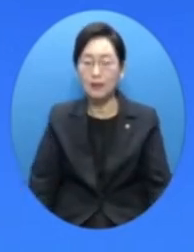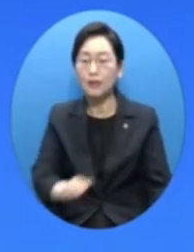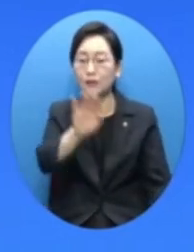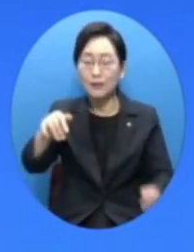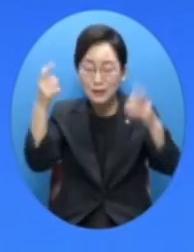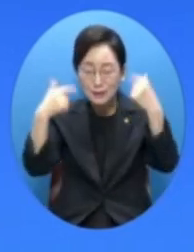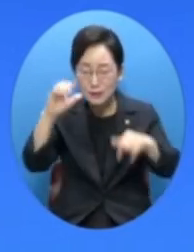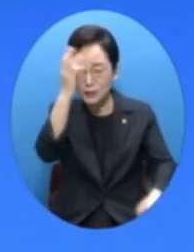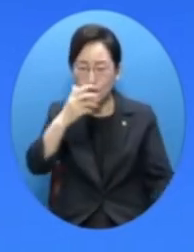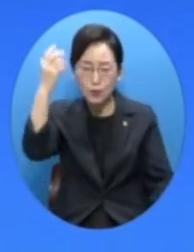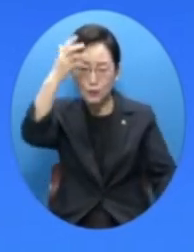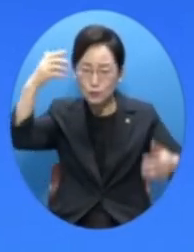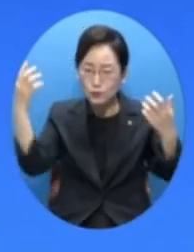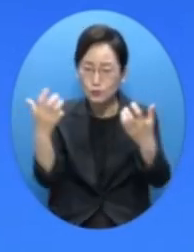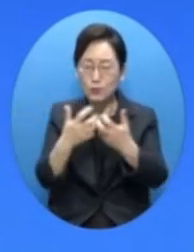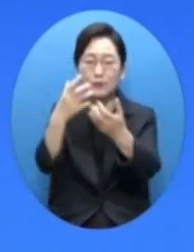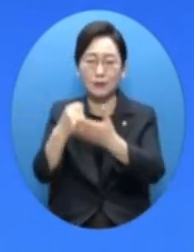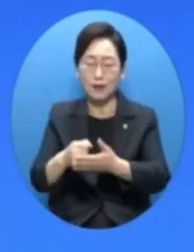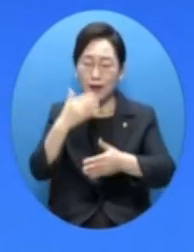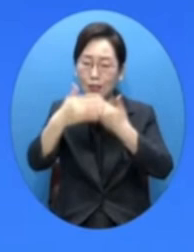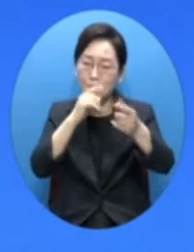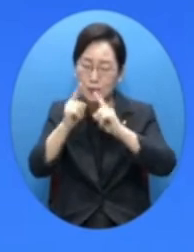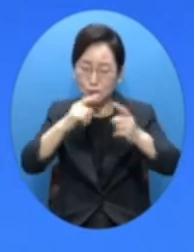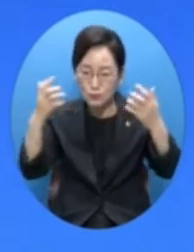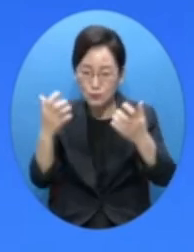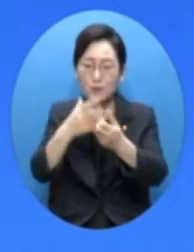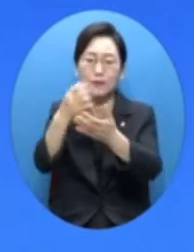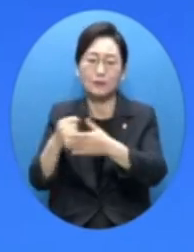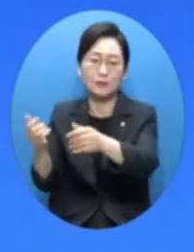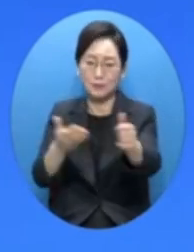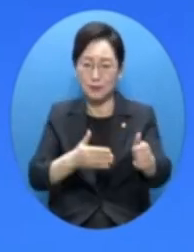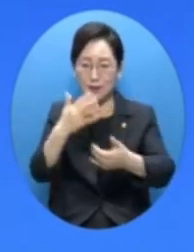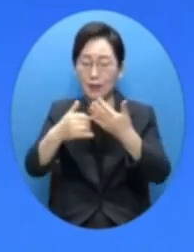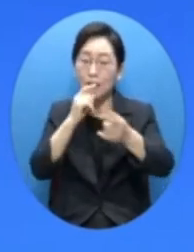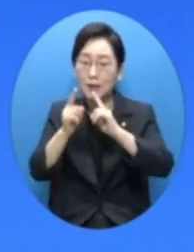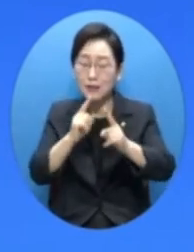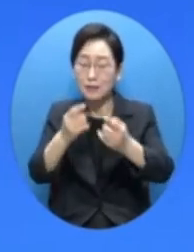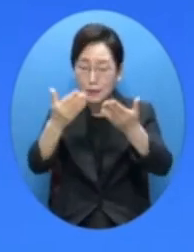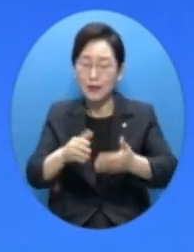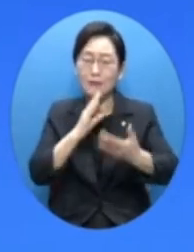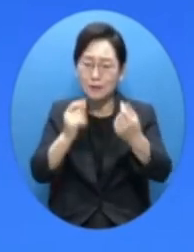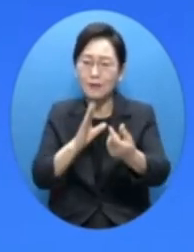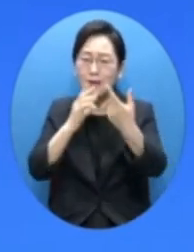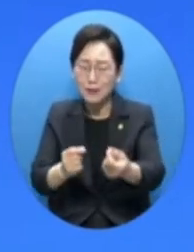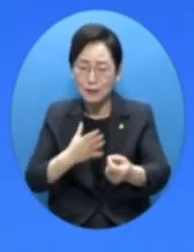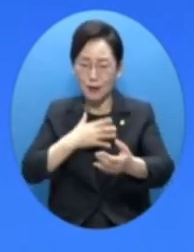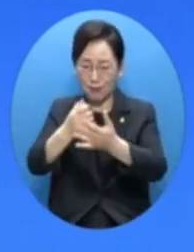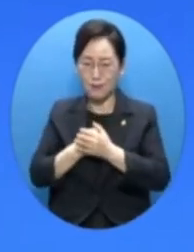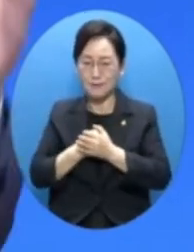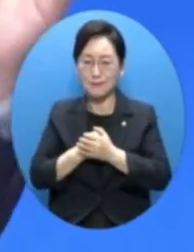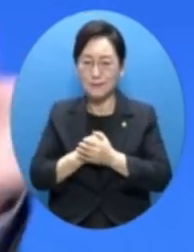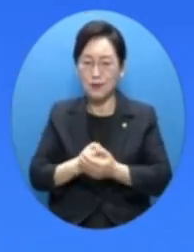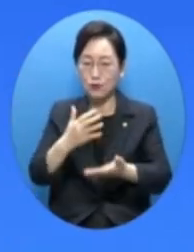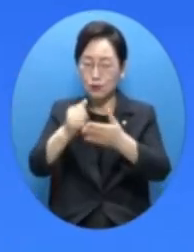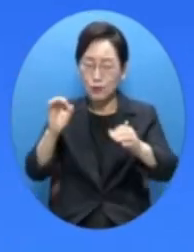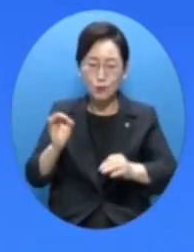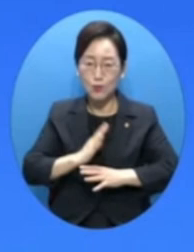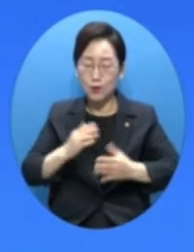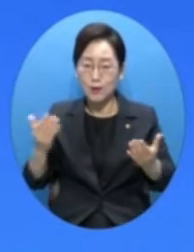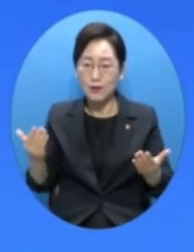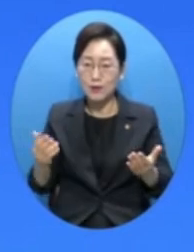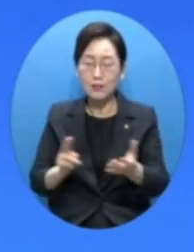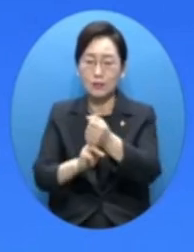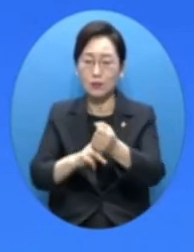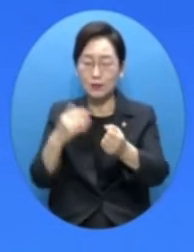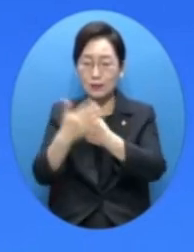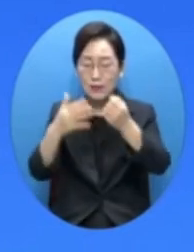늘 성령으로 충만해야 됩니다. 늘 말씀으로 충만해야 됩니다. 언제나 말씀할 때 아멘 아멘 그 말씀을 내 것으로 받아서 주의 놀라운 기적과 은혜를 체험하는